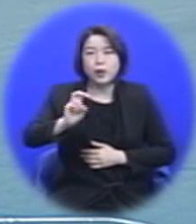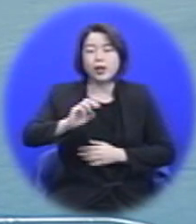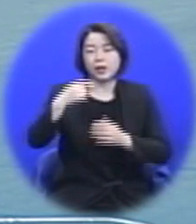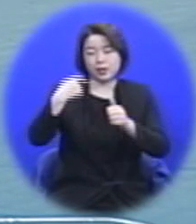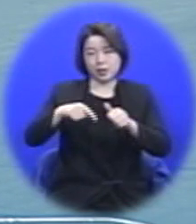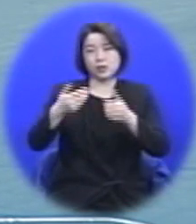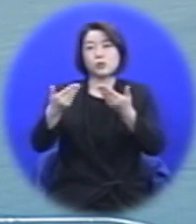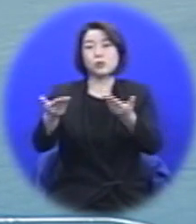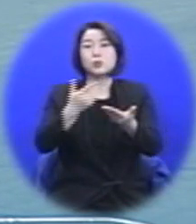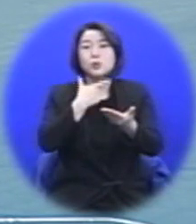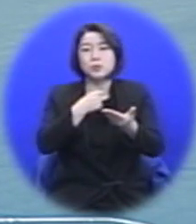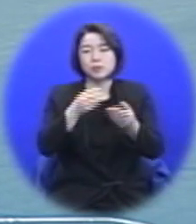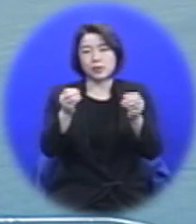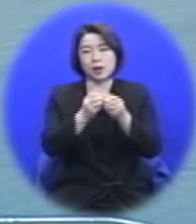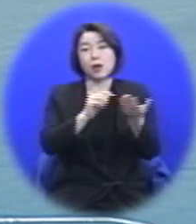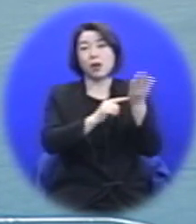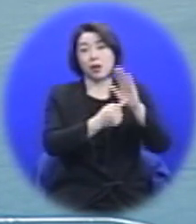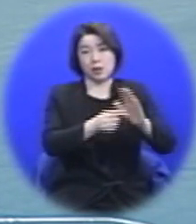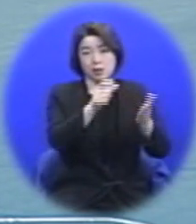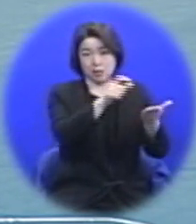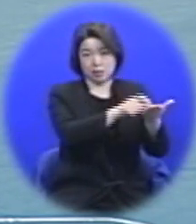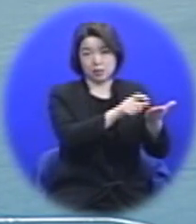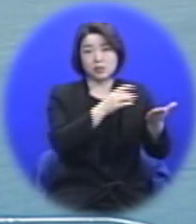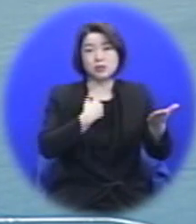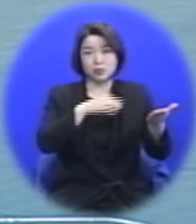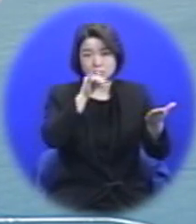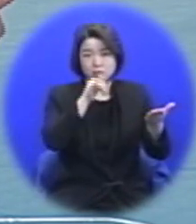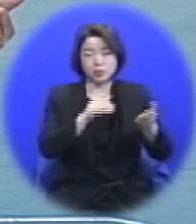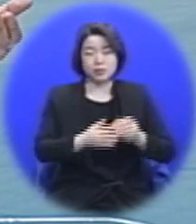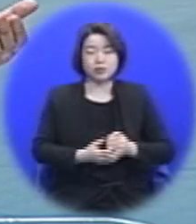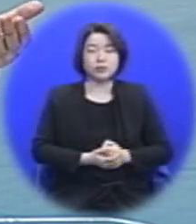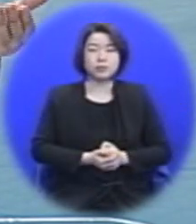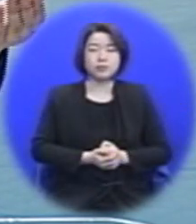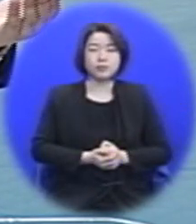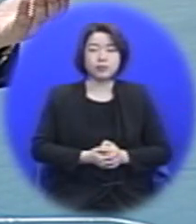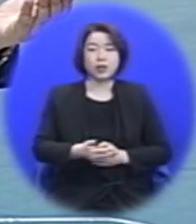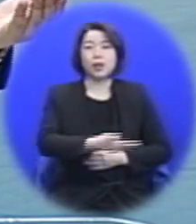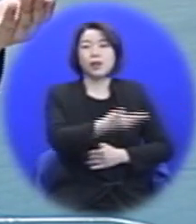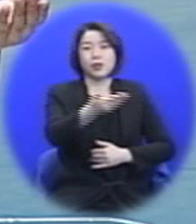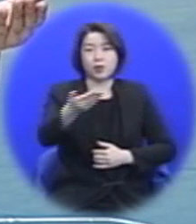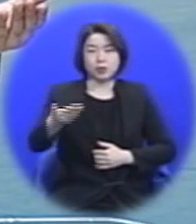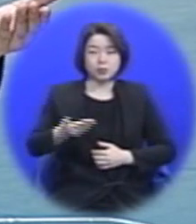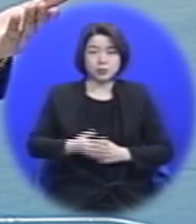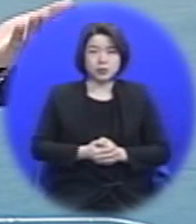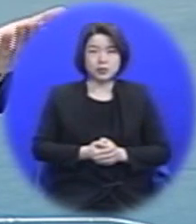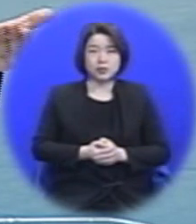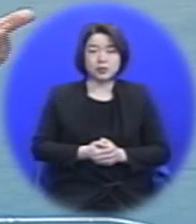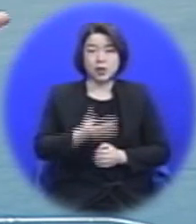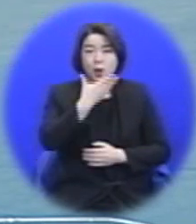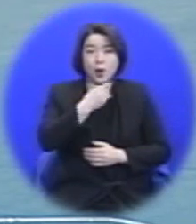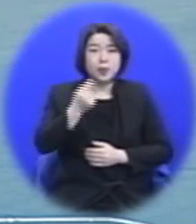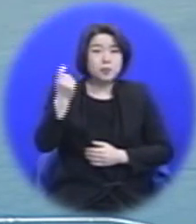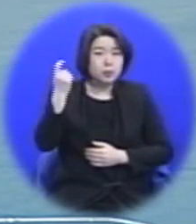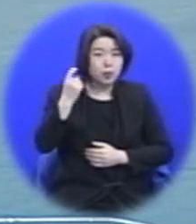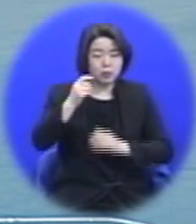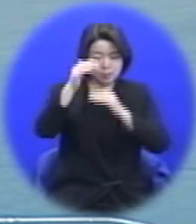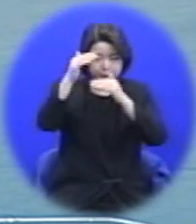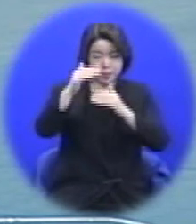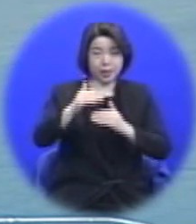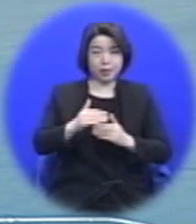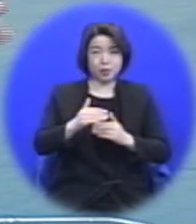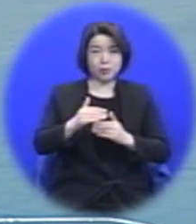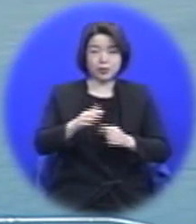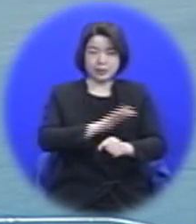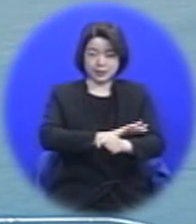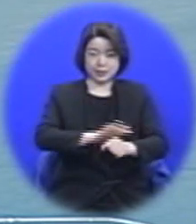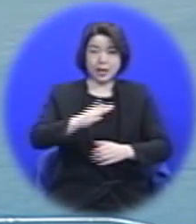싶다. 그런 표현을 썼습니다. 성도 여러분, 여러분들은 복음의 내용을